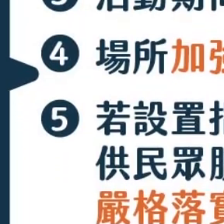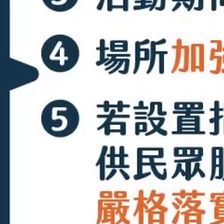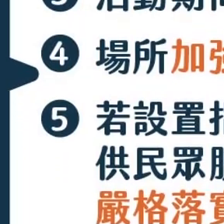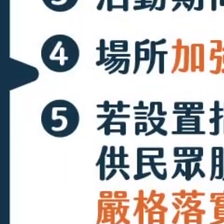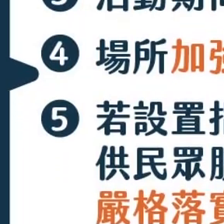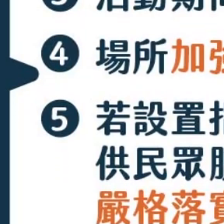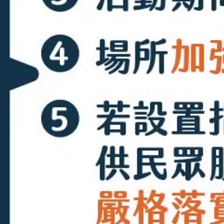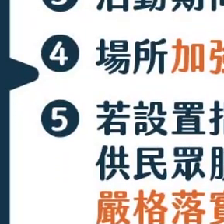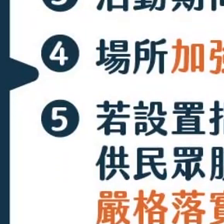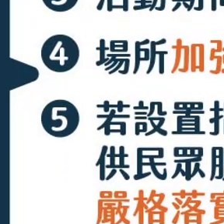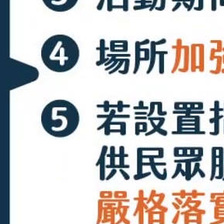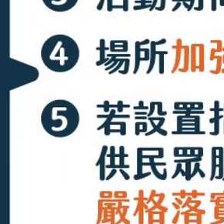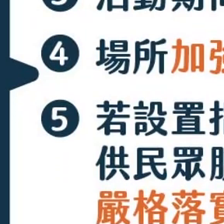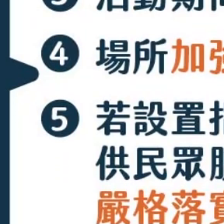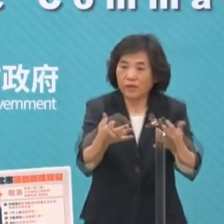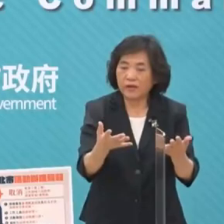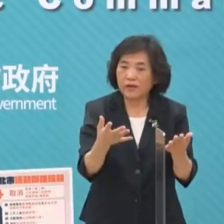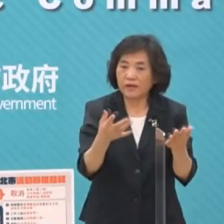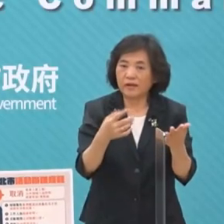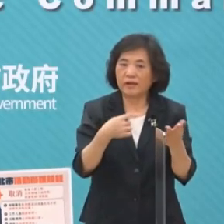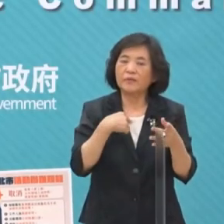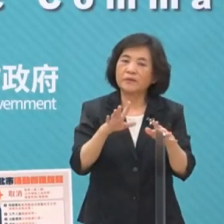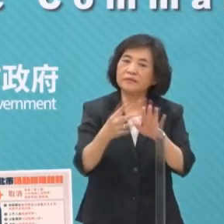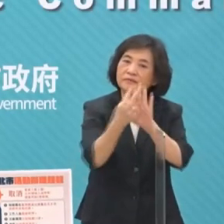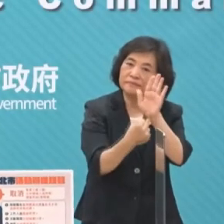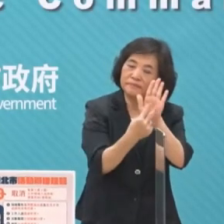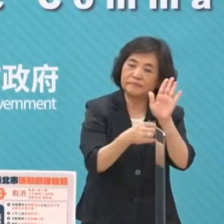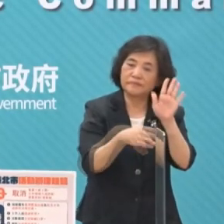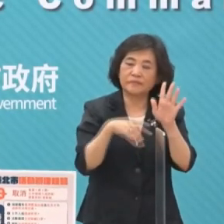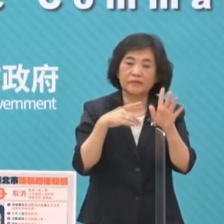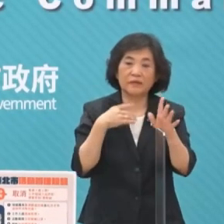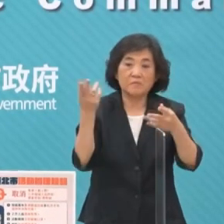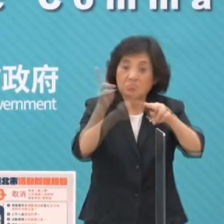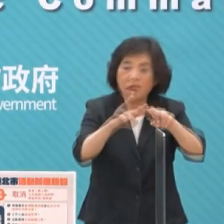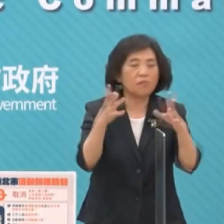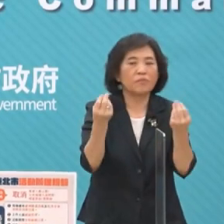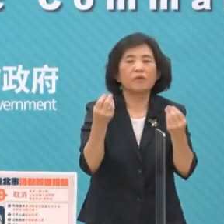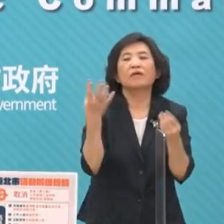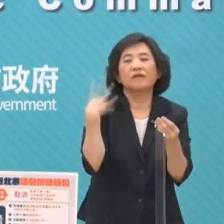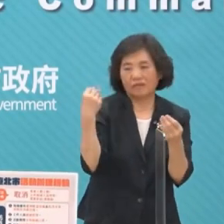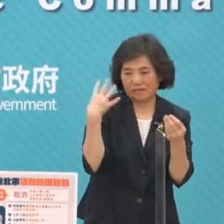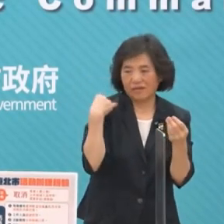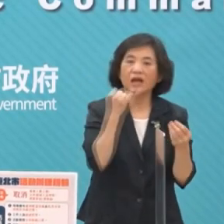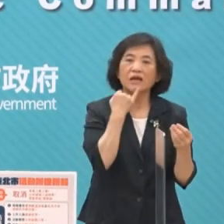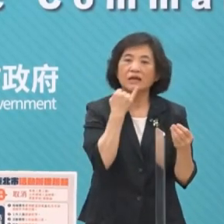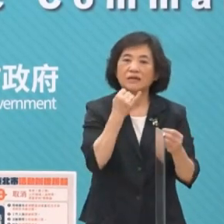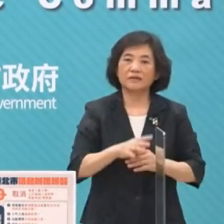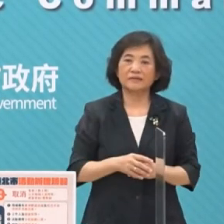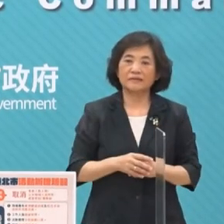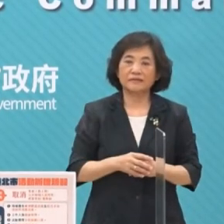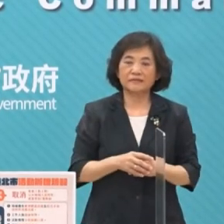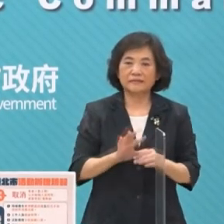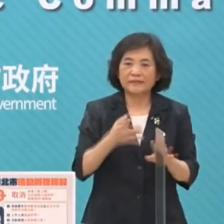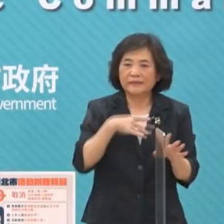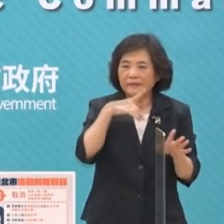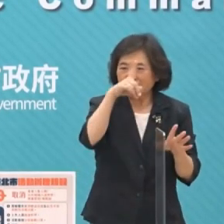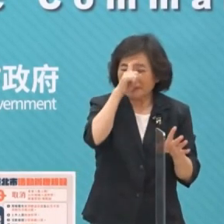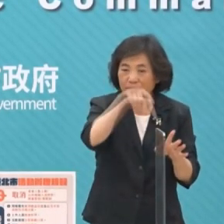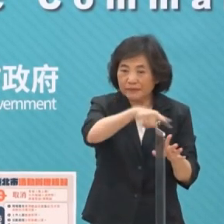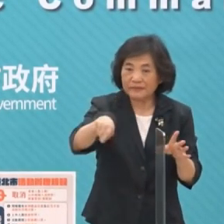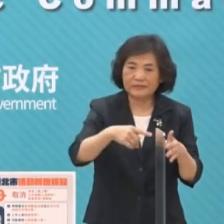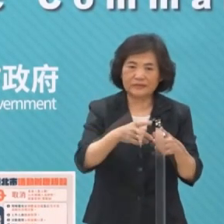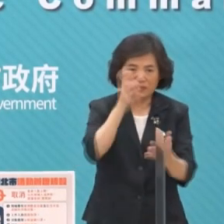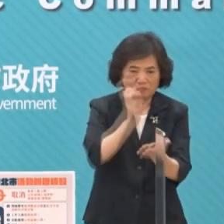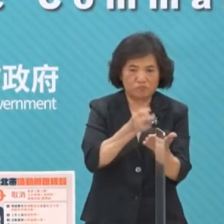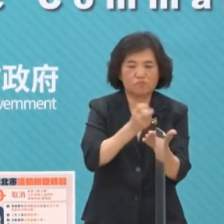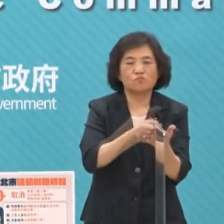还是举办。 我们还是没有取消大型活动，但是我们还是希望说严